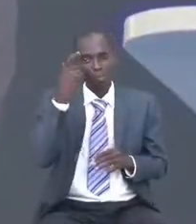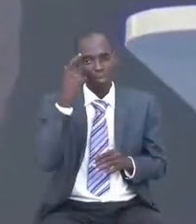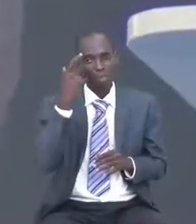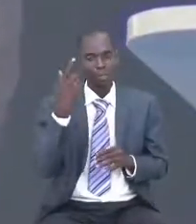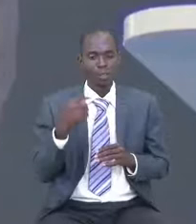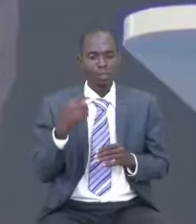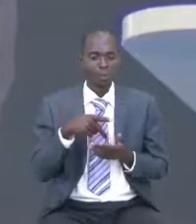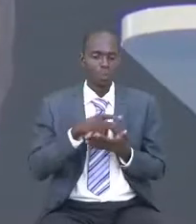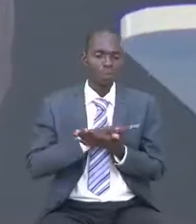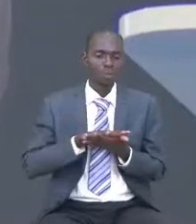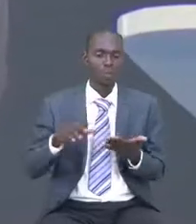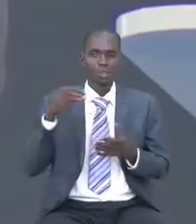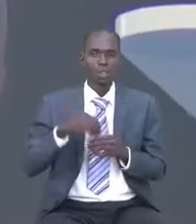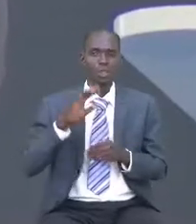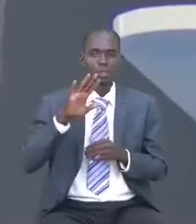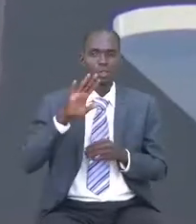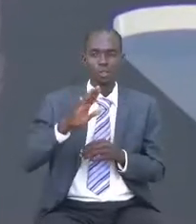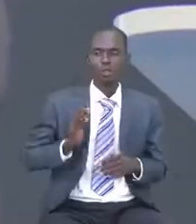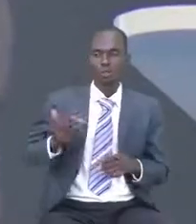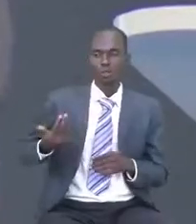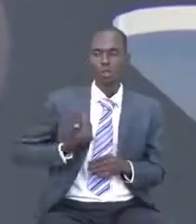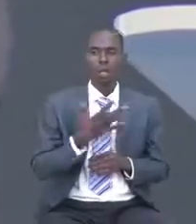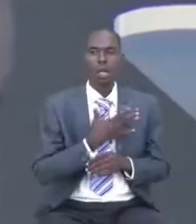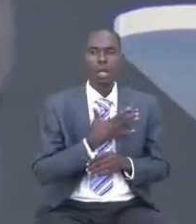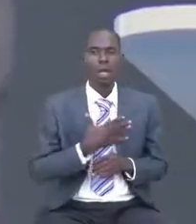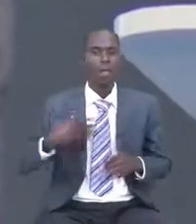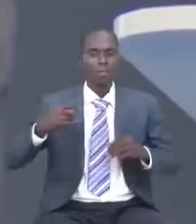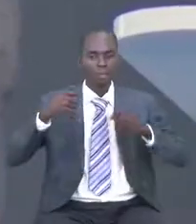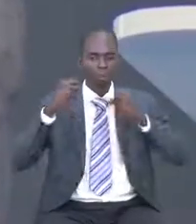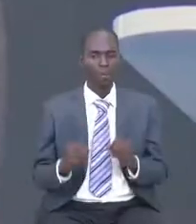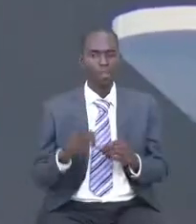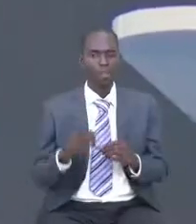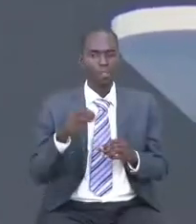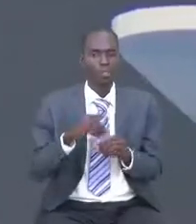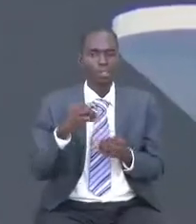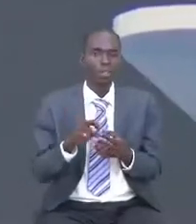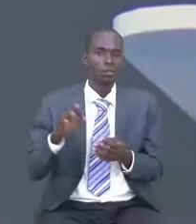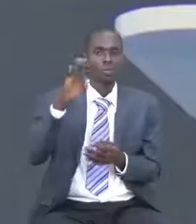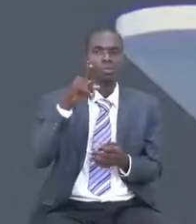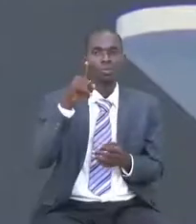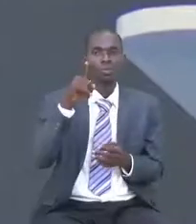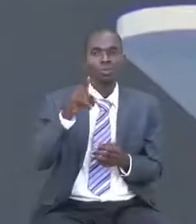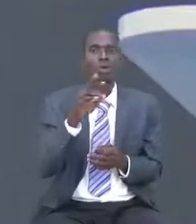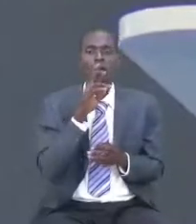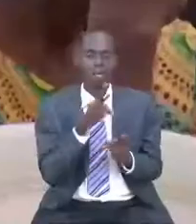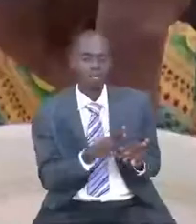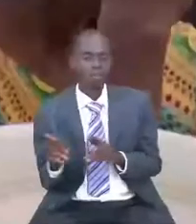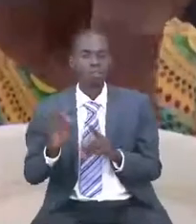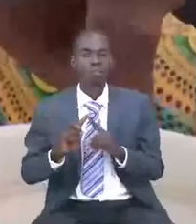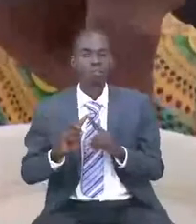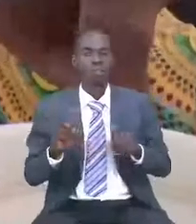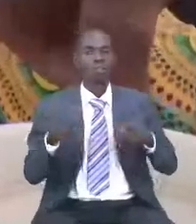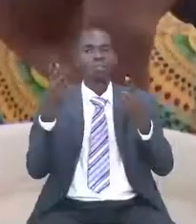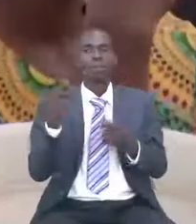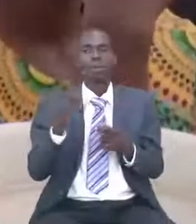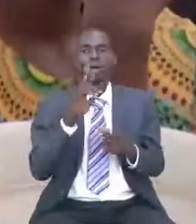la paix de cœur et la pureté dans ton âme et la puissance dans ton